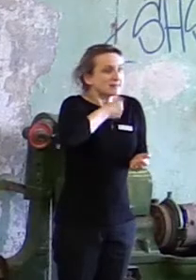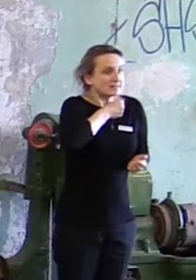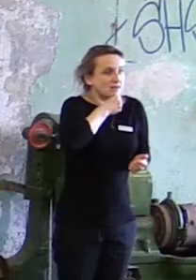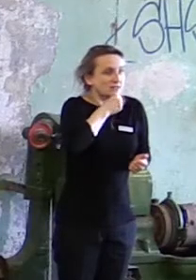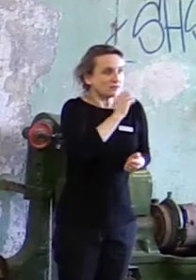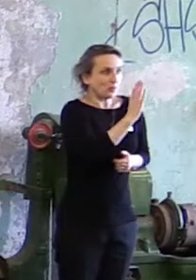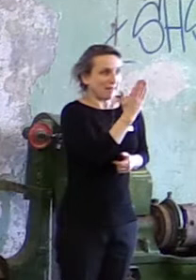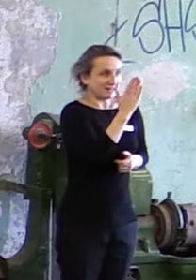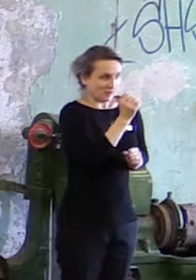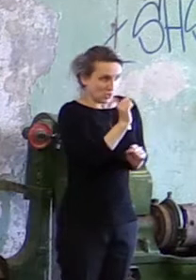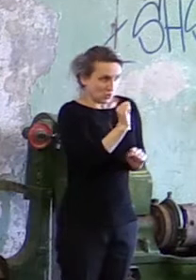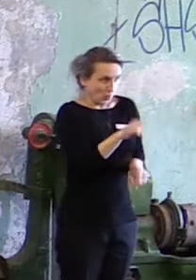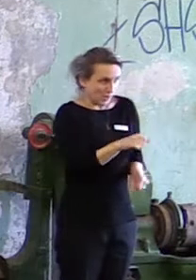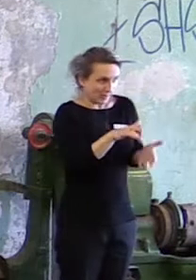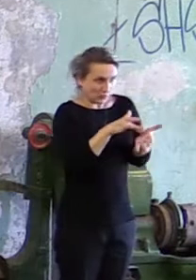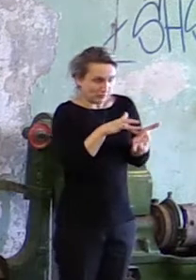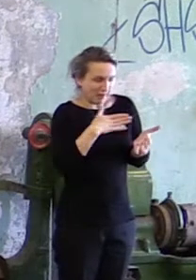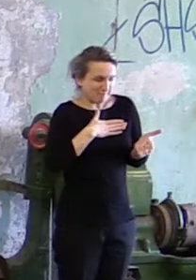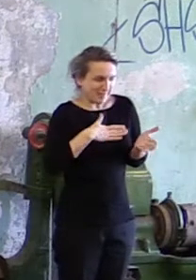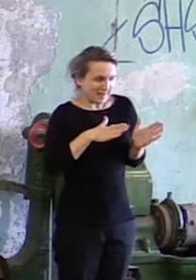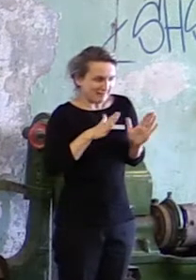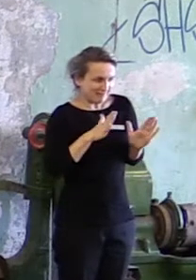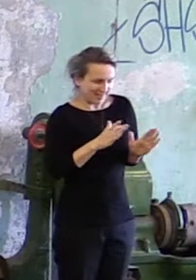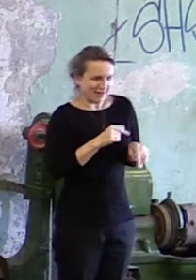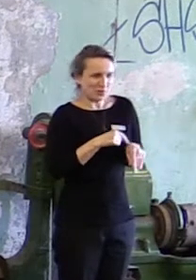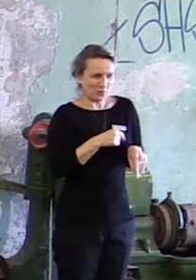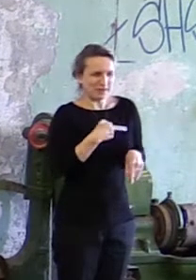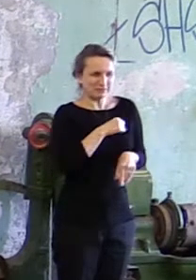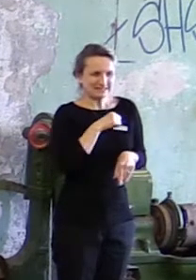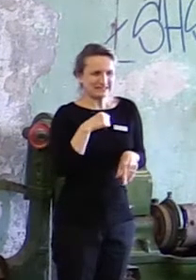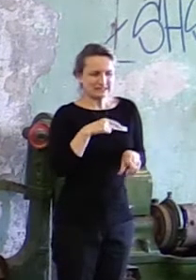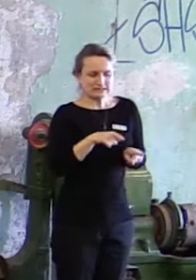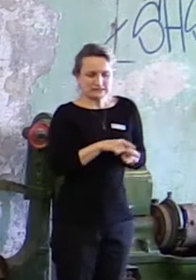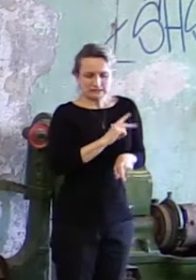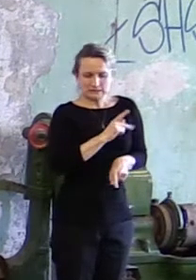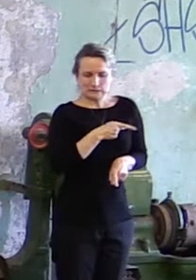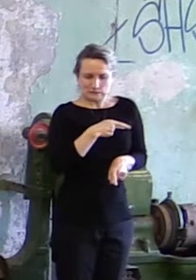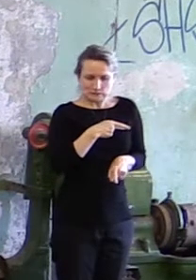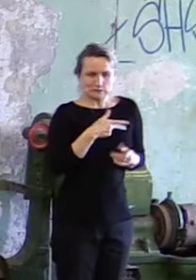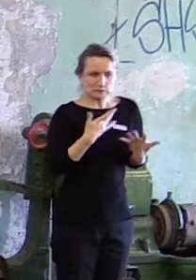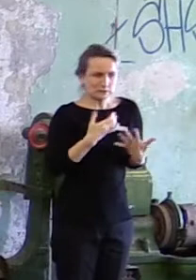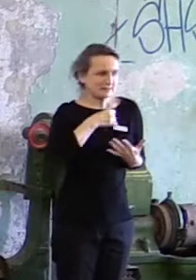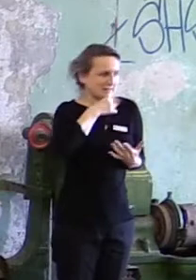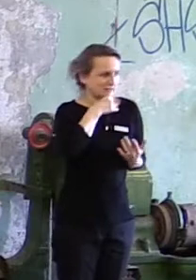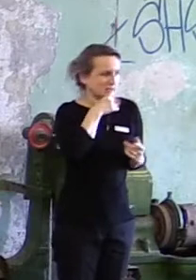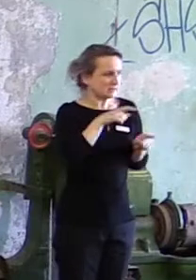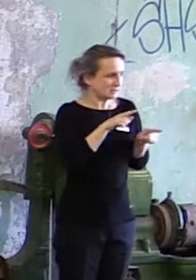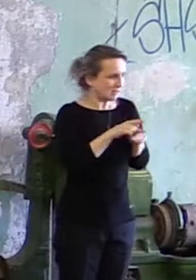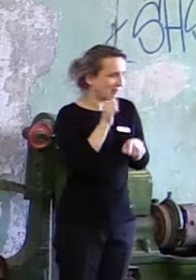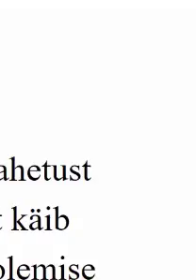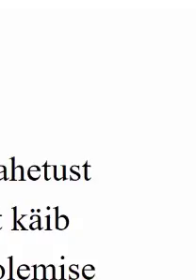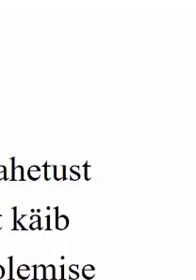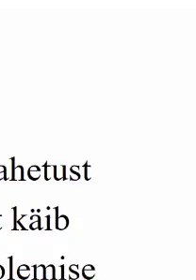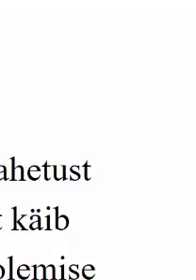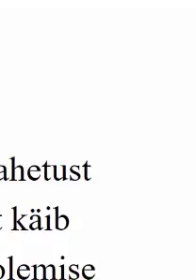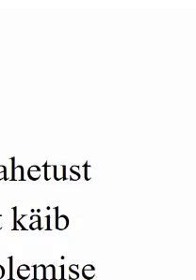peeglisse vaadata, kes väga armastavad nutivahendeid, tõenäoliselt tunnevad ennast ka seal ära. Et see on täpselt samamoodi täiskasvanute puhul. Ja